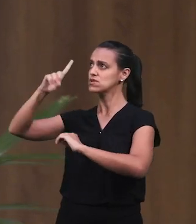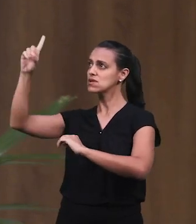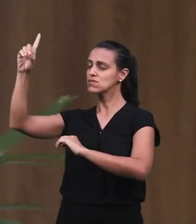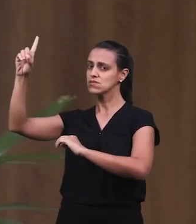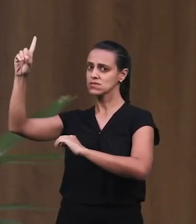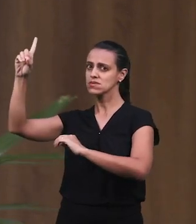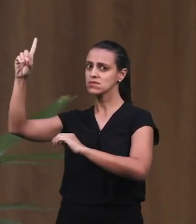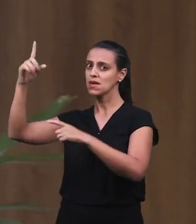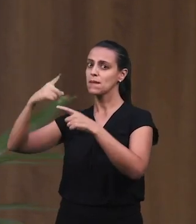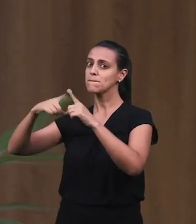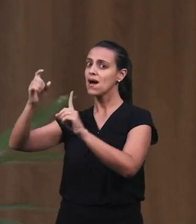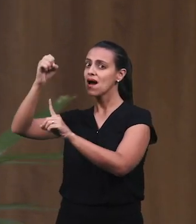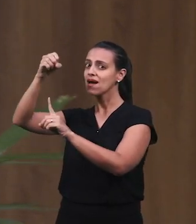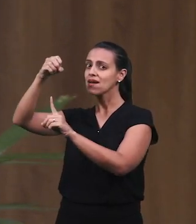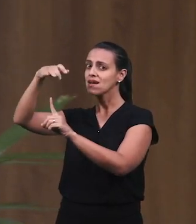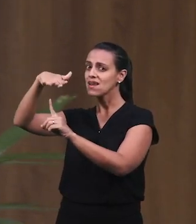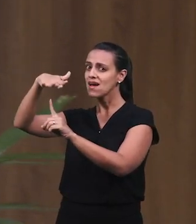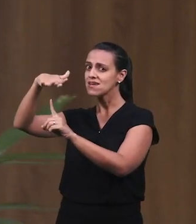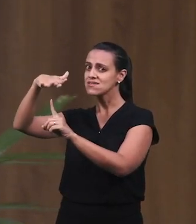grâce